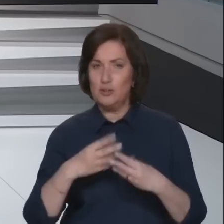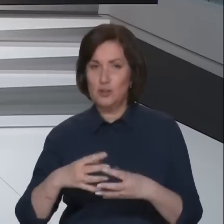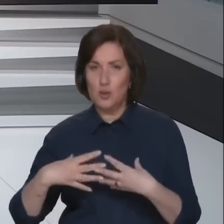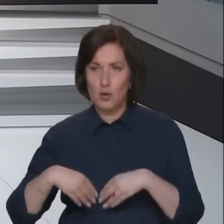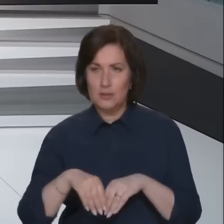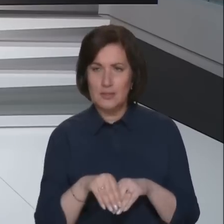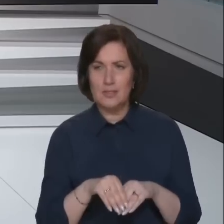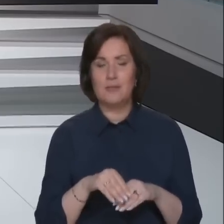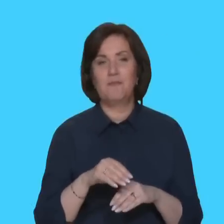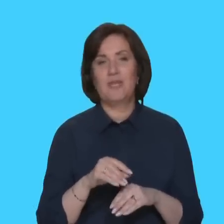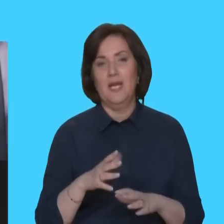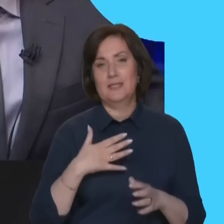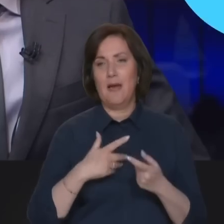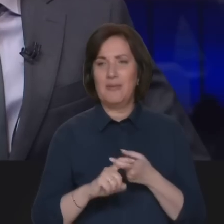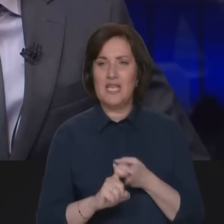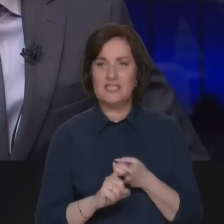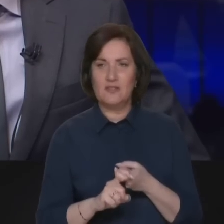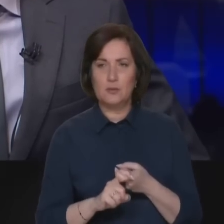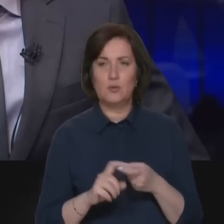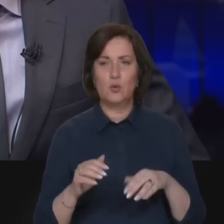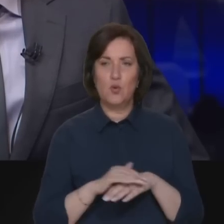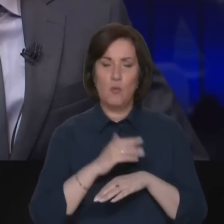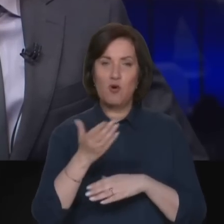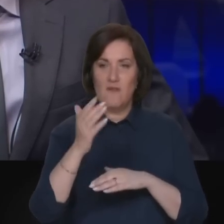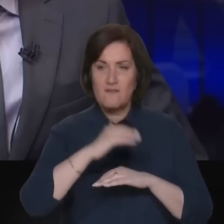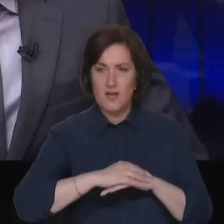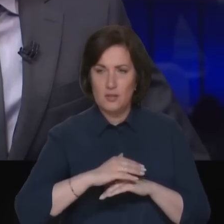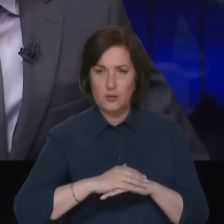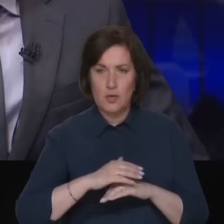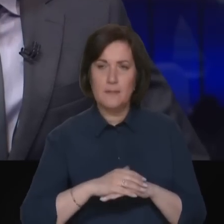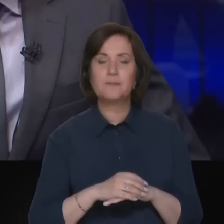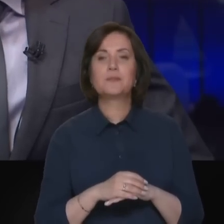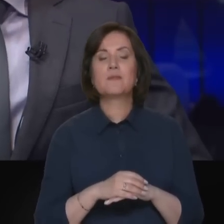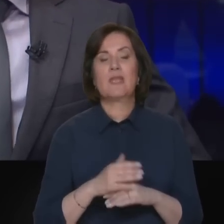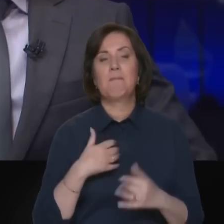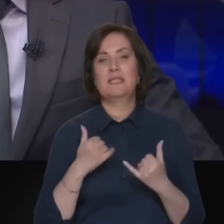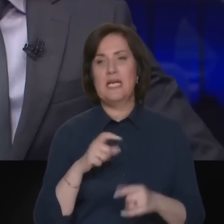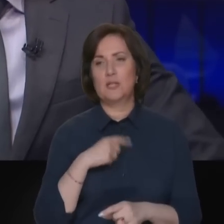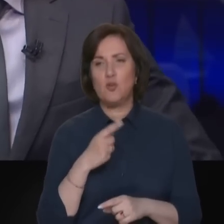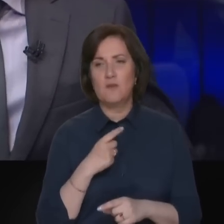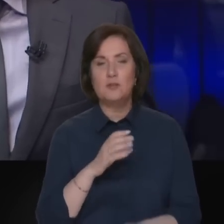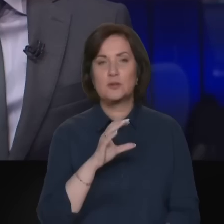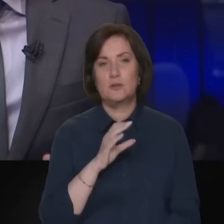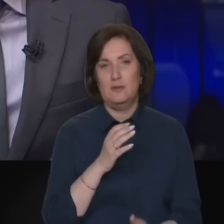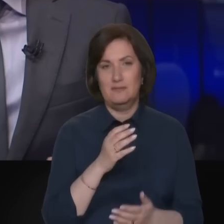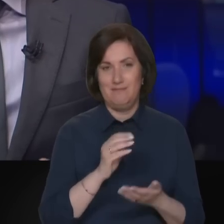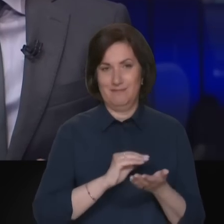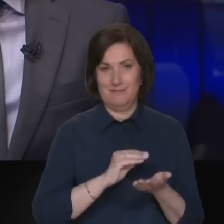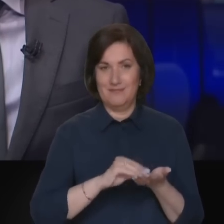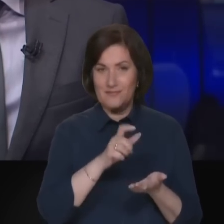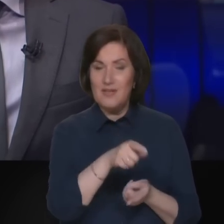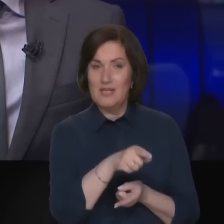Сніжана Старовицька з нами на зв'язку. Сніжана, доброго вам вечора. А от ми зараз говорили з Олесем, він сказав,